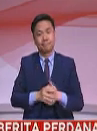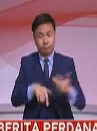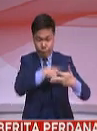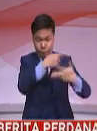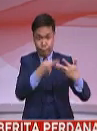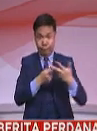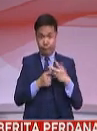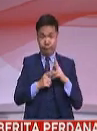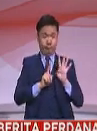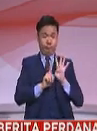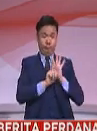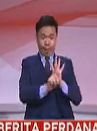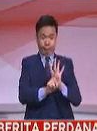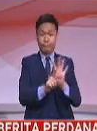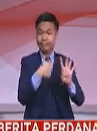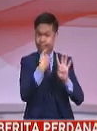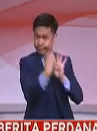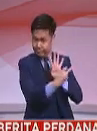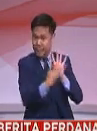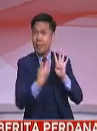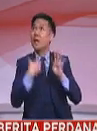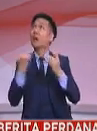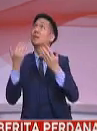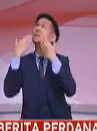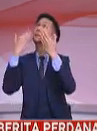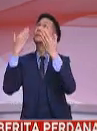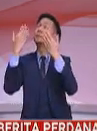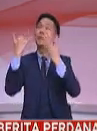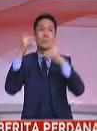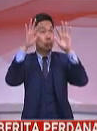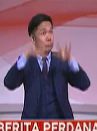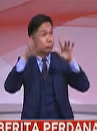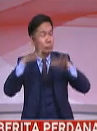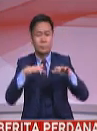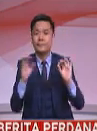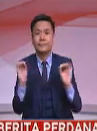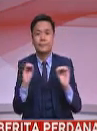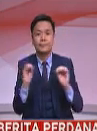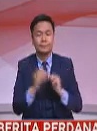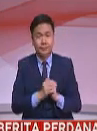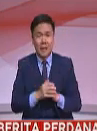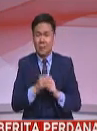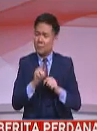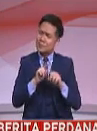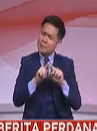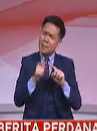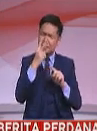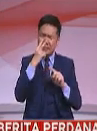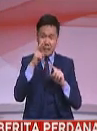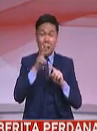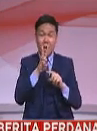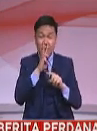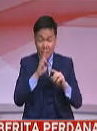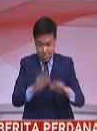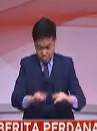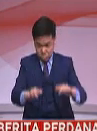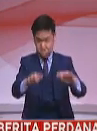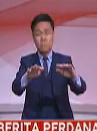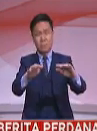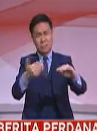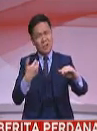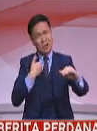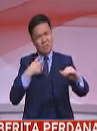Alhamdulillah hari ini cuaca agar ah baik tidak ada hujan namun bajaj masih lagi belum pulih